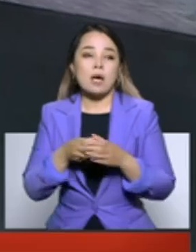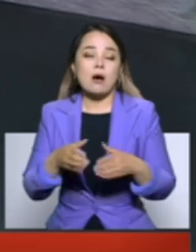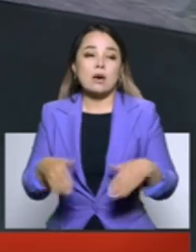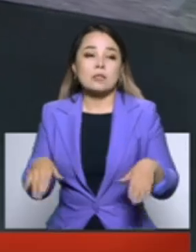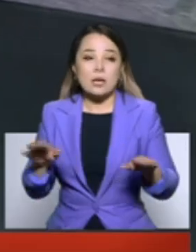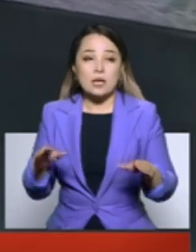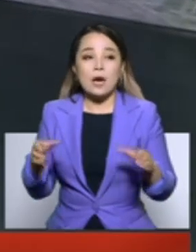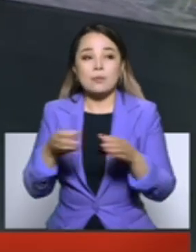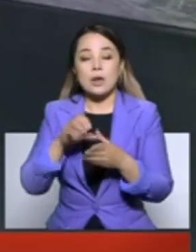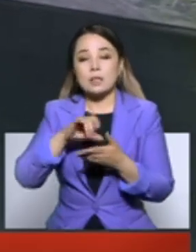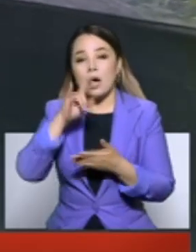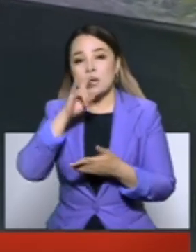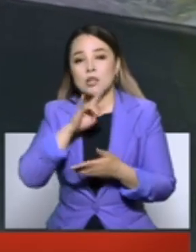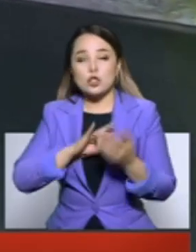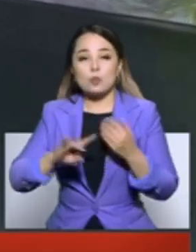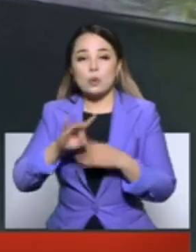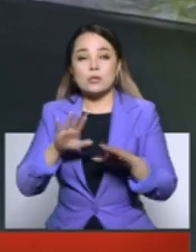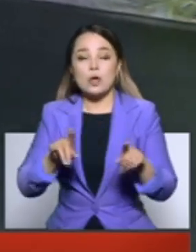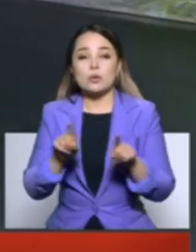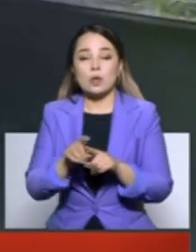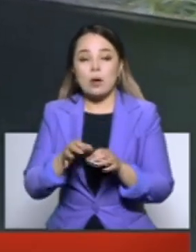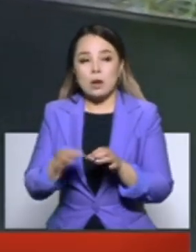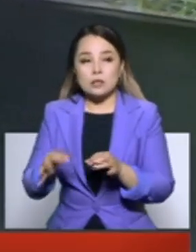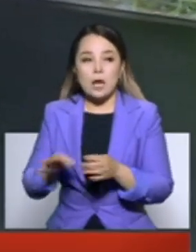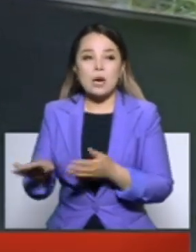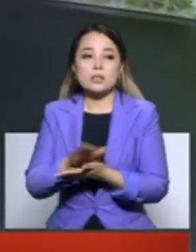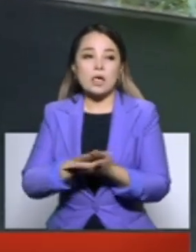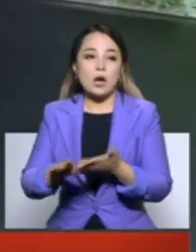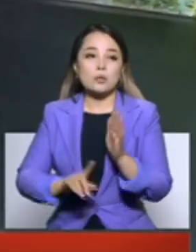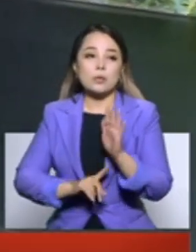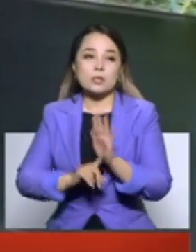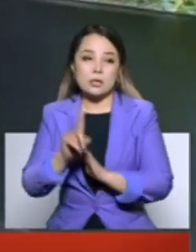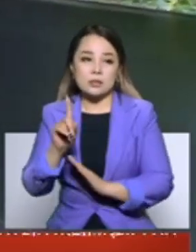белсенділері республика бойынша аумақтарды тазалауға шықты.